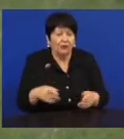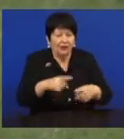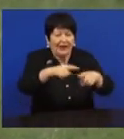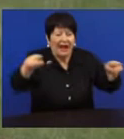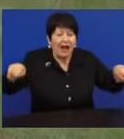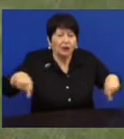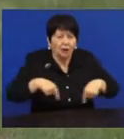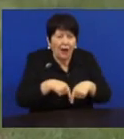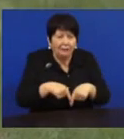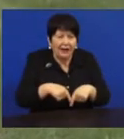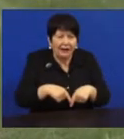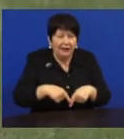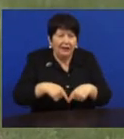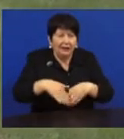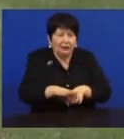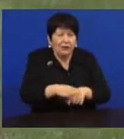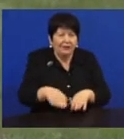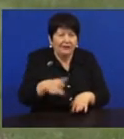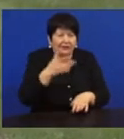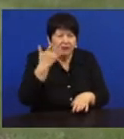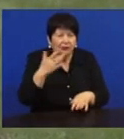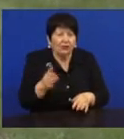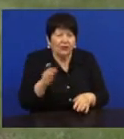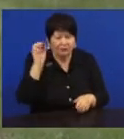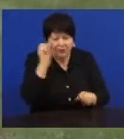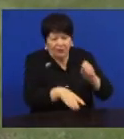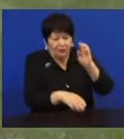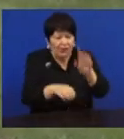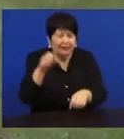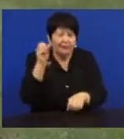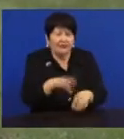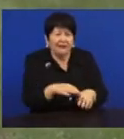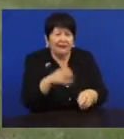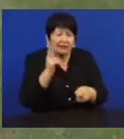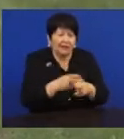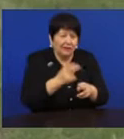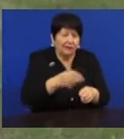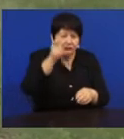Aici, la groapa de gunoi, este un brac de avalma, tot unul peste altul și cauciucuri și